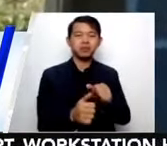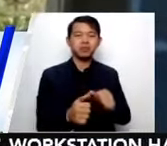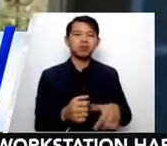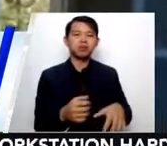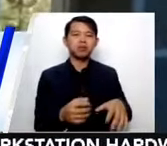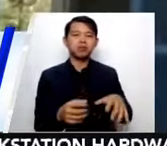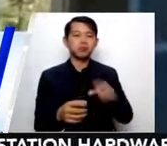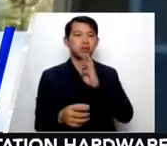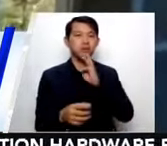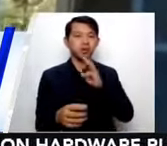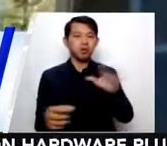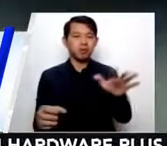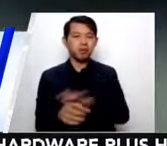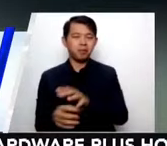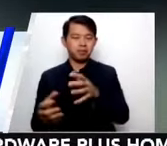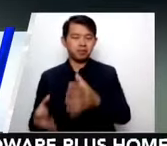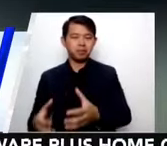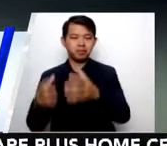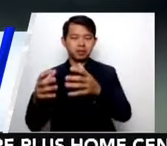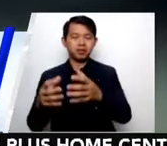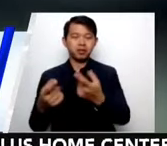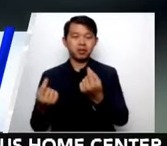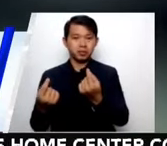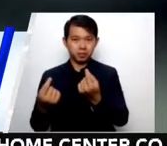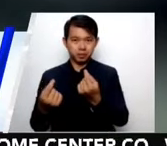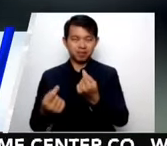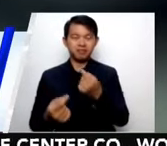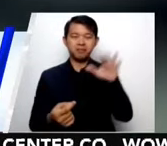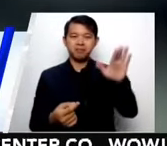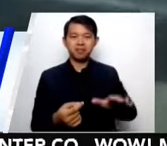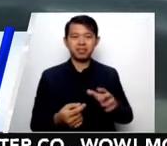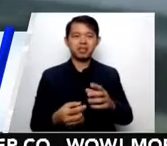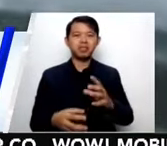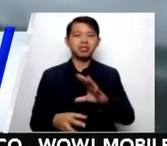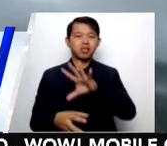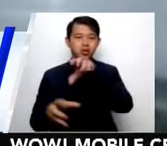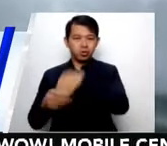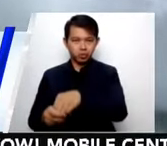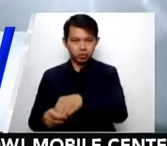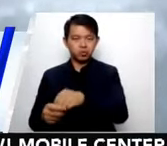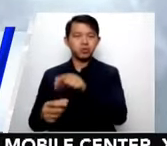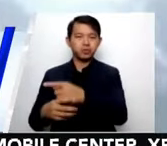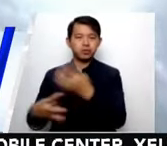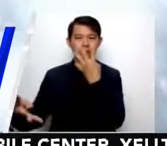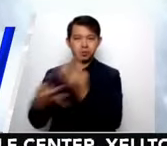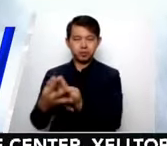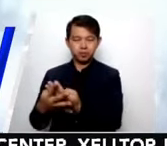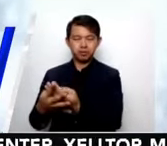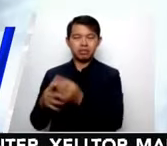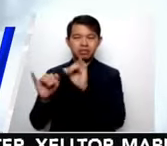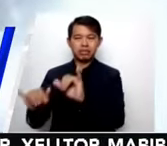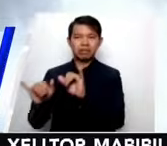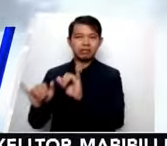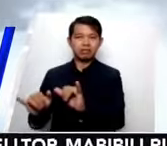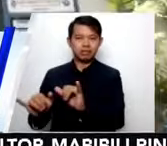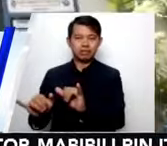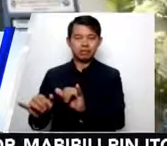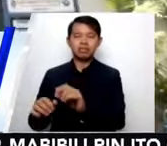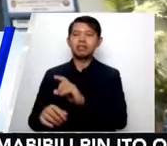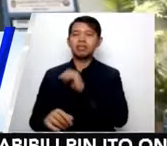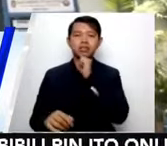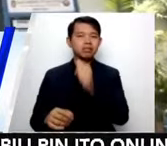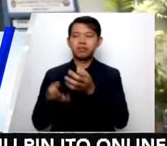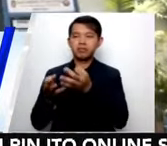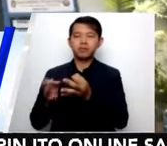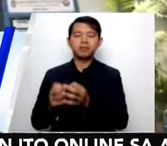araw raw ikinulong ng nanay ang anak sa kulungan ng baboy at hindi ipinakain nakatakas ang bata at Nakahingi ng